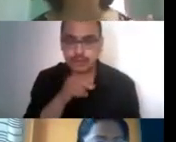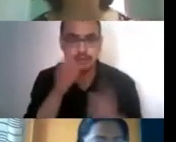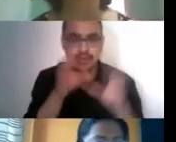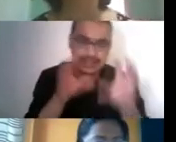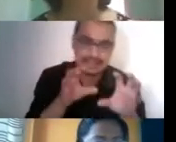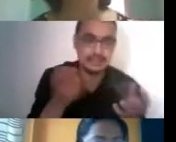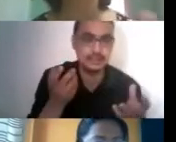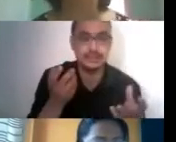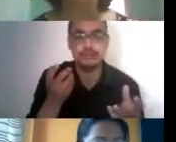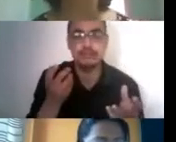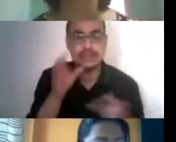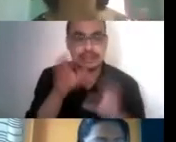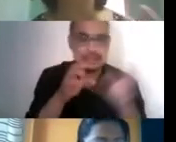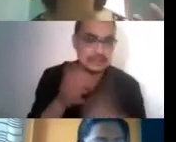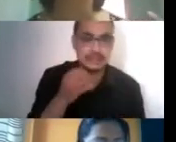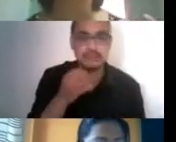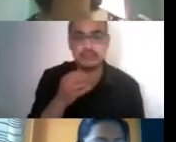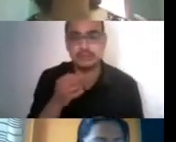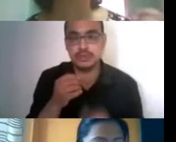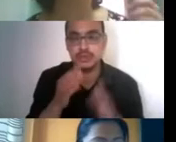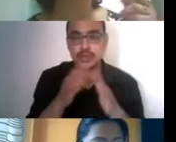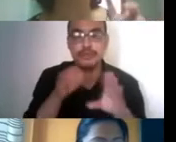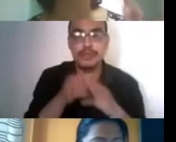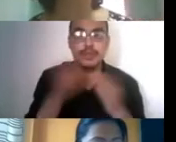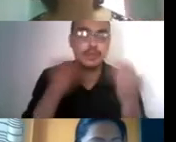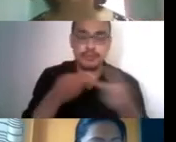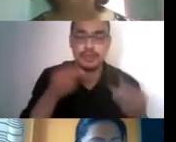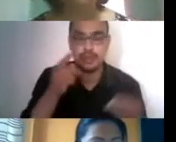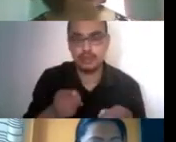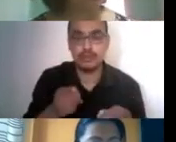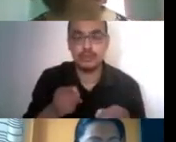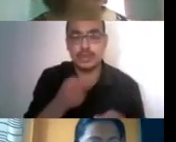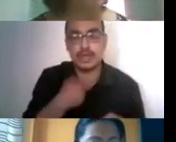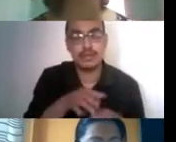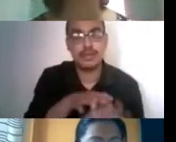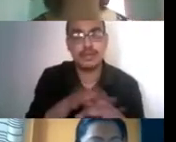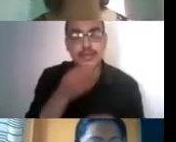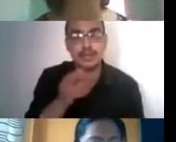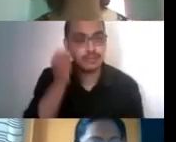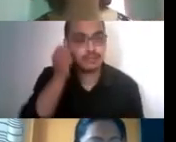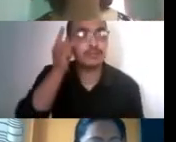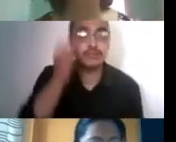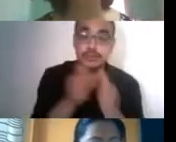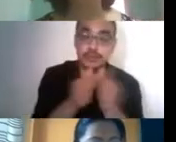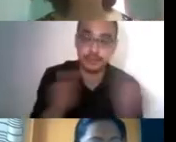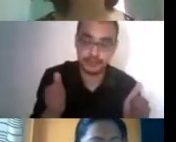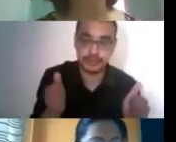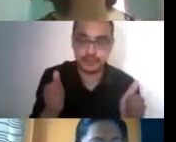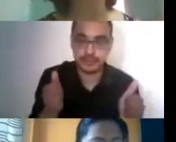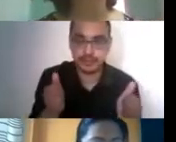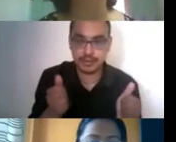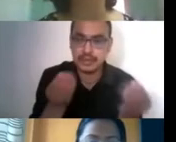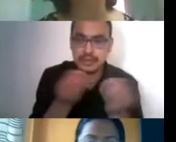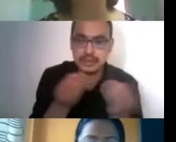गर्ने होइन, यो पनि घरेलु हिंसाको प्रकार हो। हामीलाई धेरैजनाको बुझाइ के हुन्छ भन्दाखेरि केही